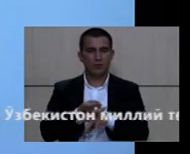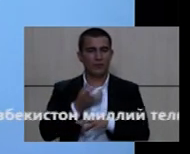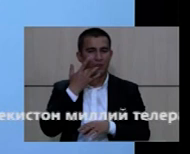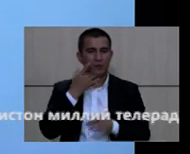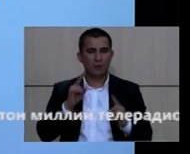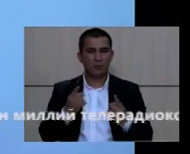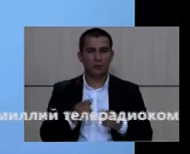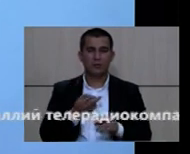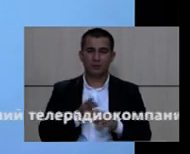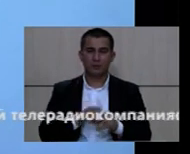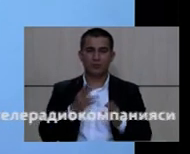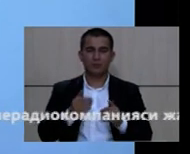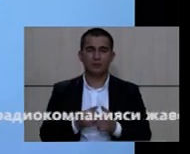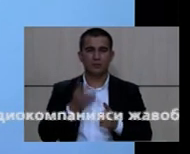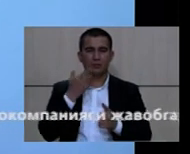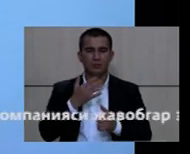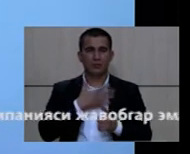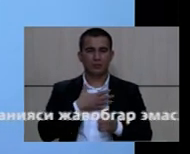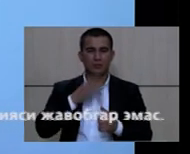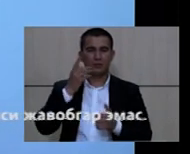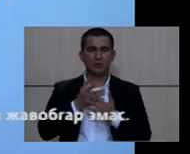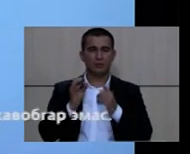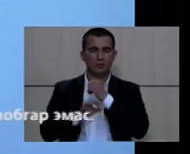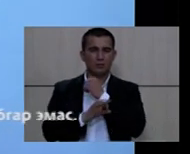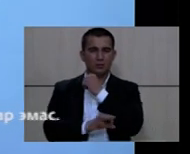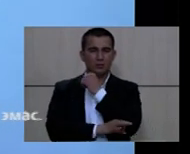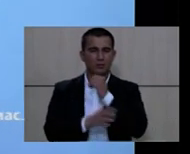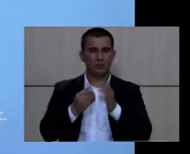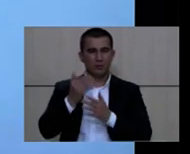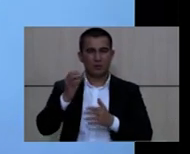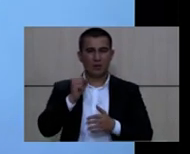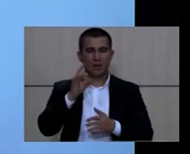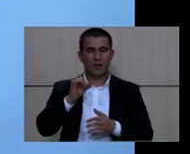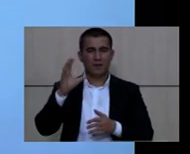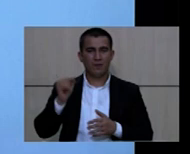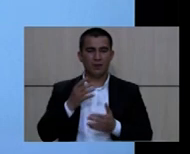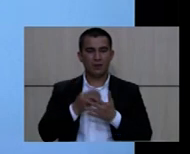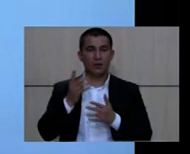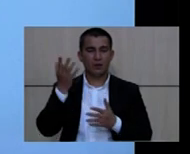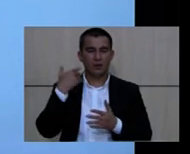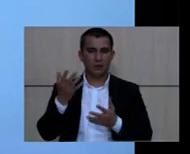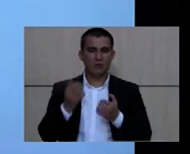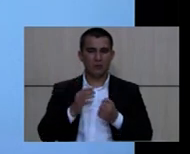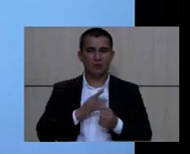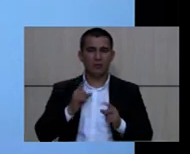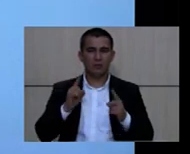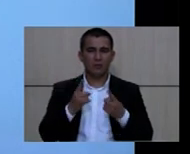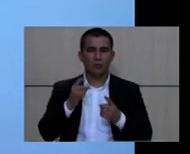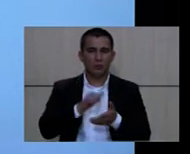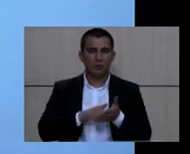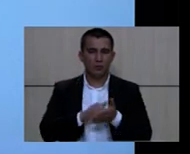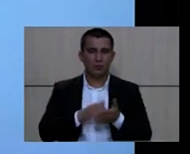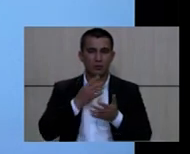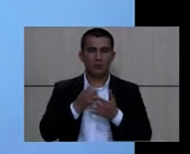savolimiz o'tmishda yurtimizda Qo'qon arava nomi bilan mashhur aravalardan foydalanilgan. Nima uchun